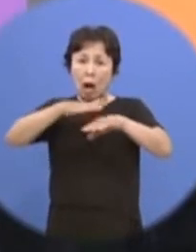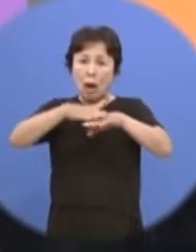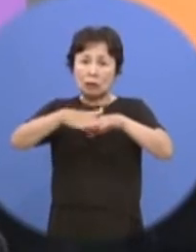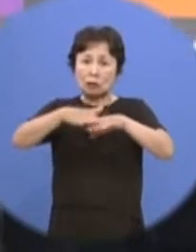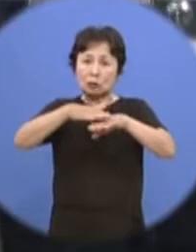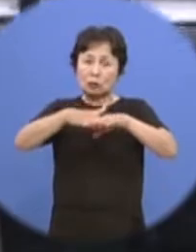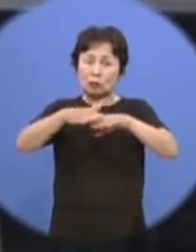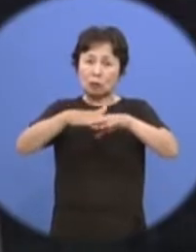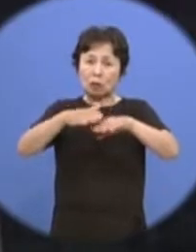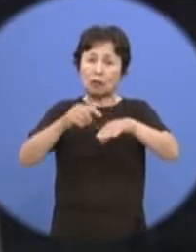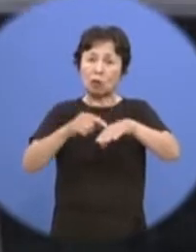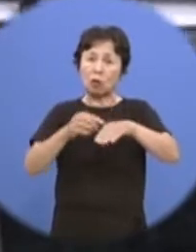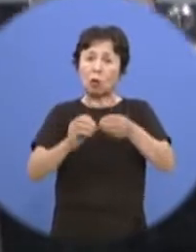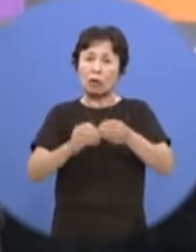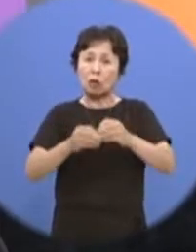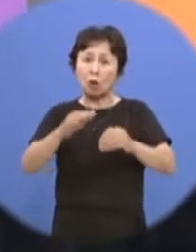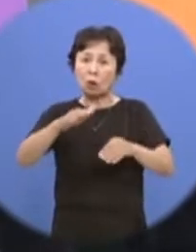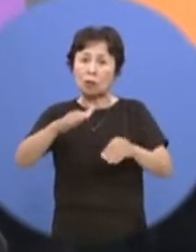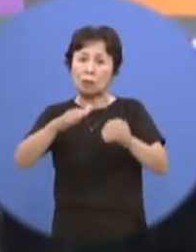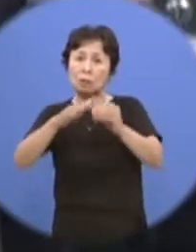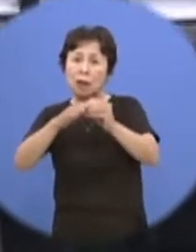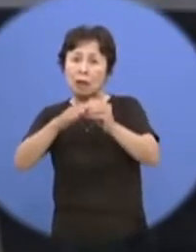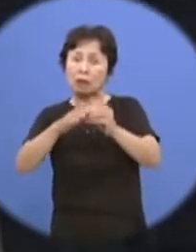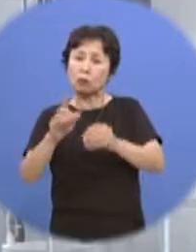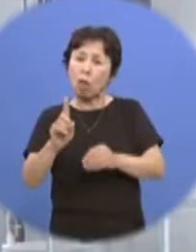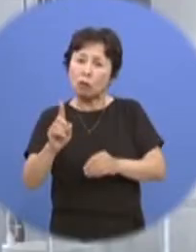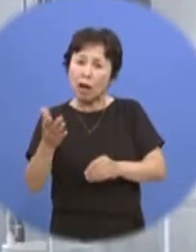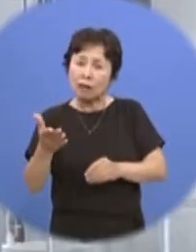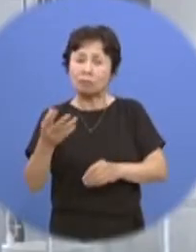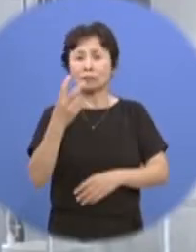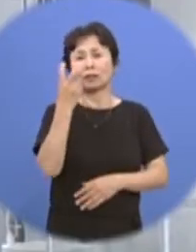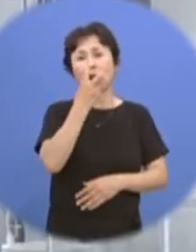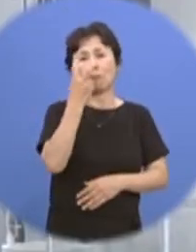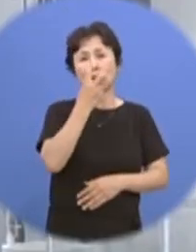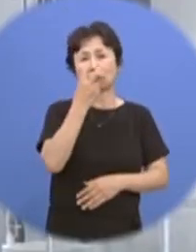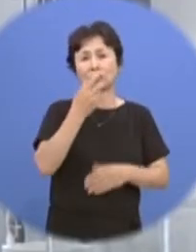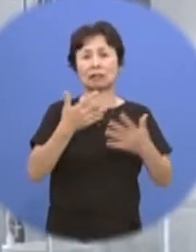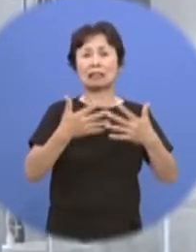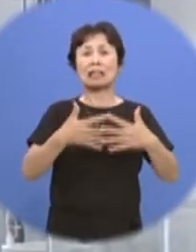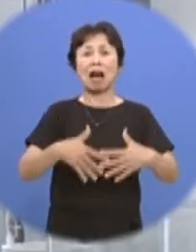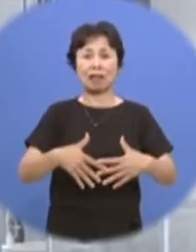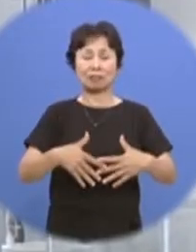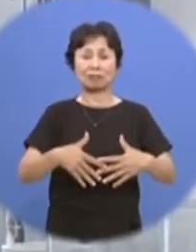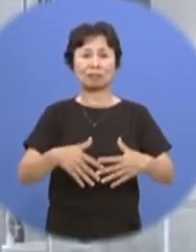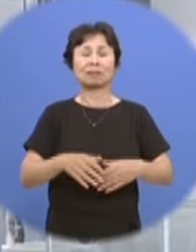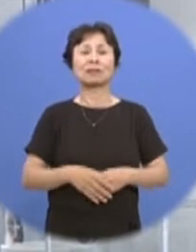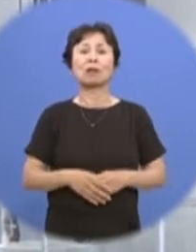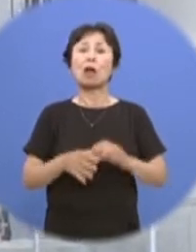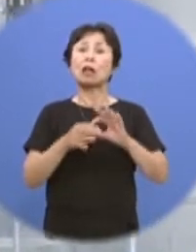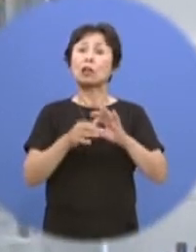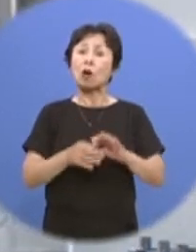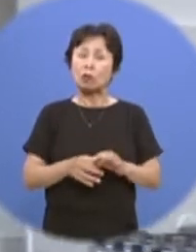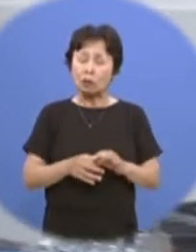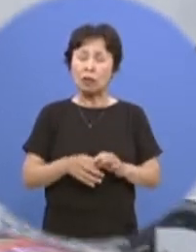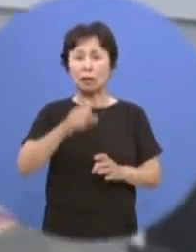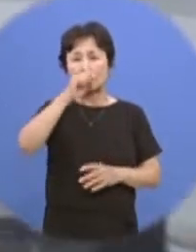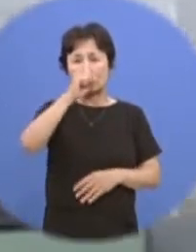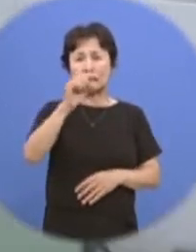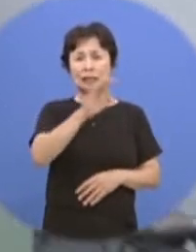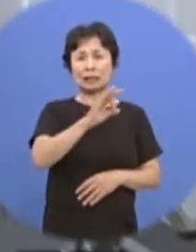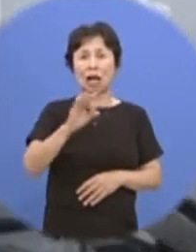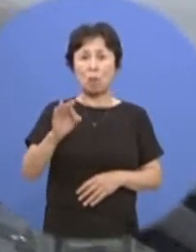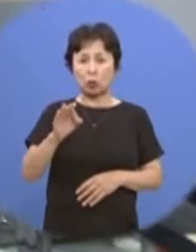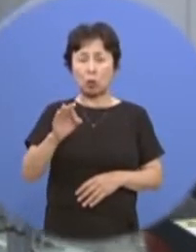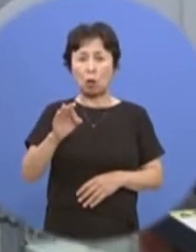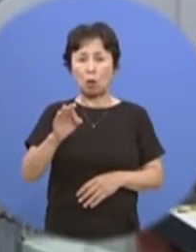どの程度色移りするかを試験する機械です。このような試験が高品質なものづくりを支える技術力